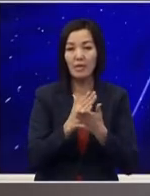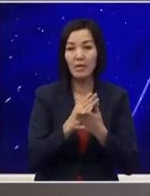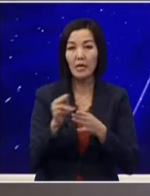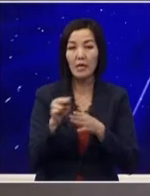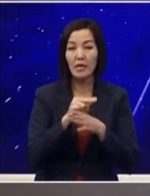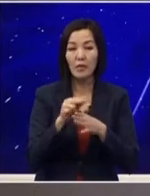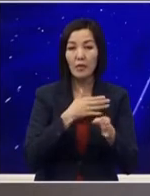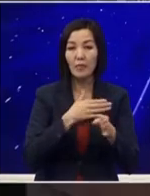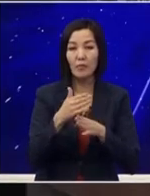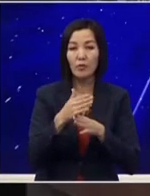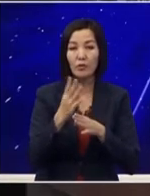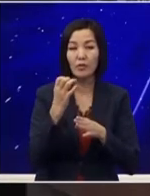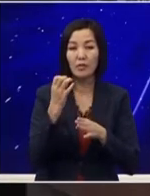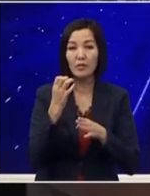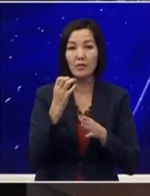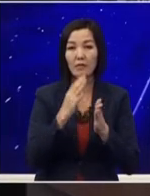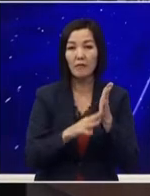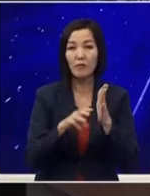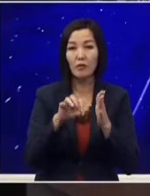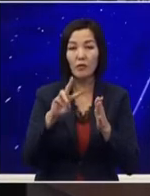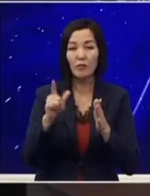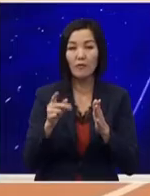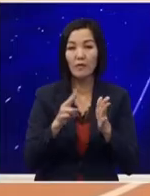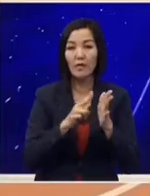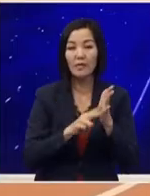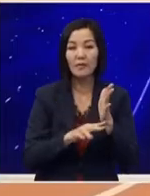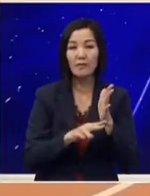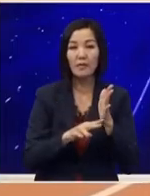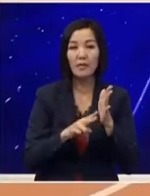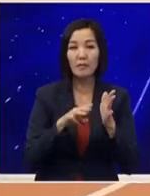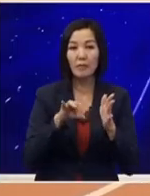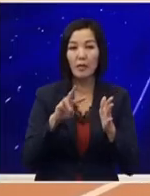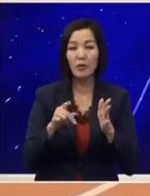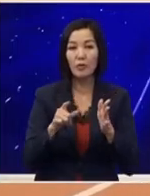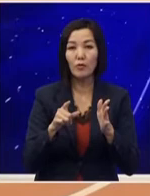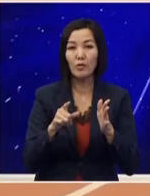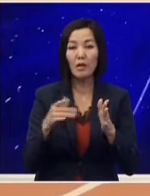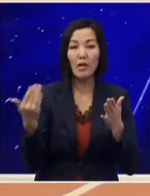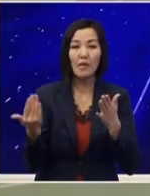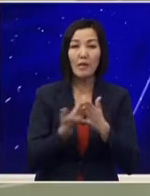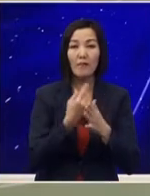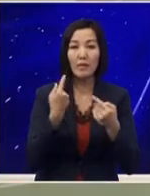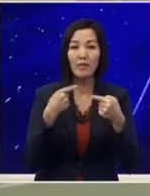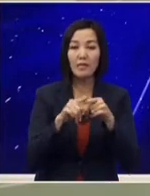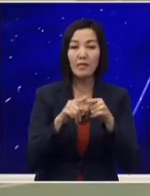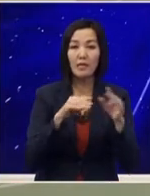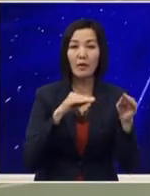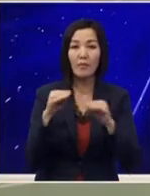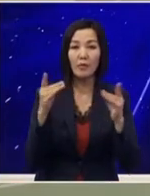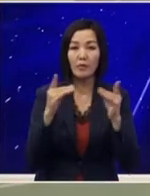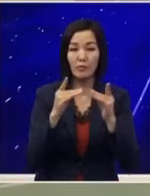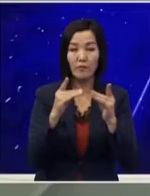ремонт 490 миллионов тенге. Еще порядка 70 миллионов тенге предусмотрены на обновление материальной базы